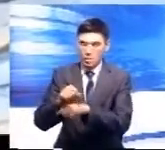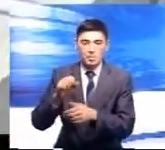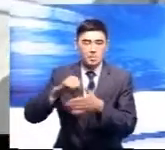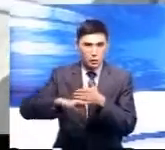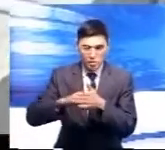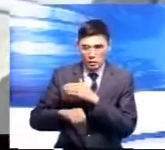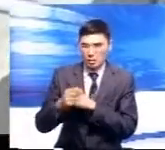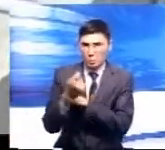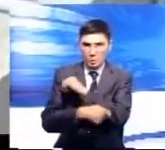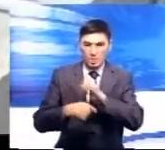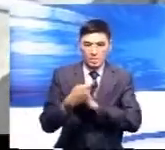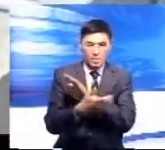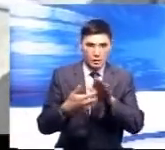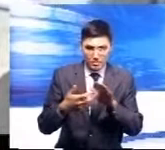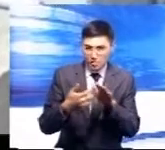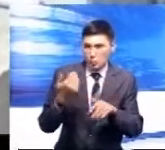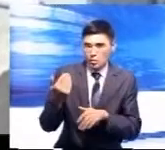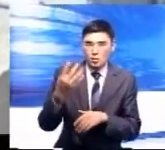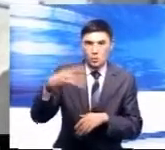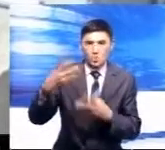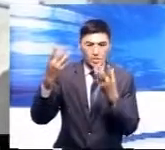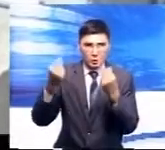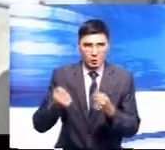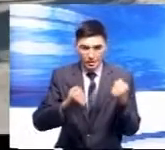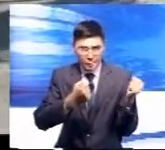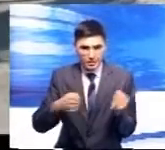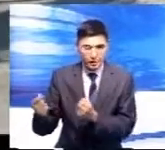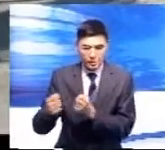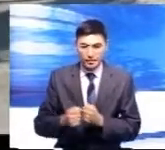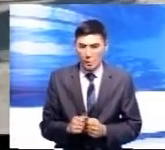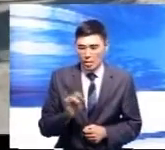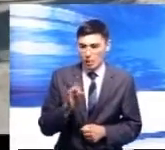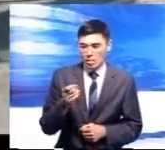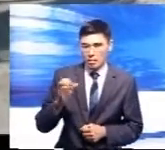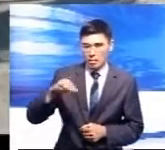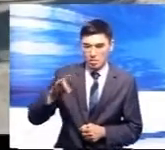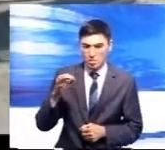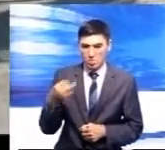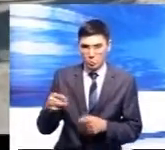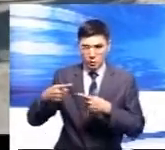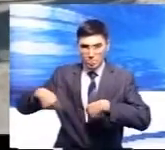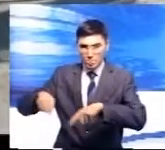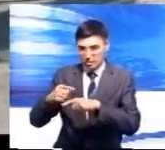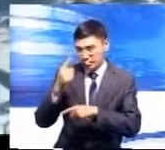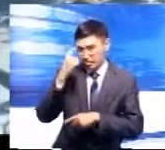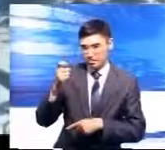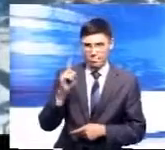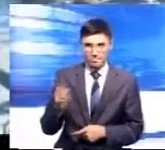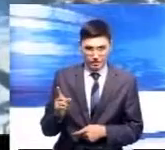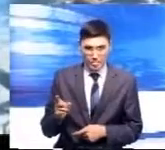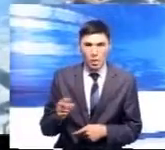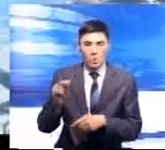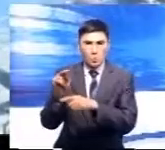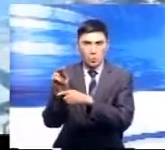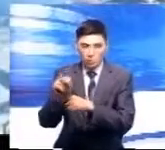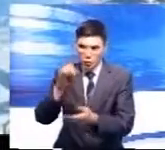работы ведутся с отставанием от графика на 40 дней. Подрядные организации «Рависстрой», которые этим занимаются, были сделаны замечания. Ремонтные